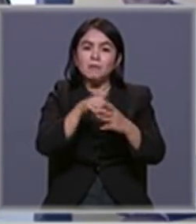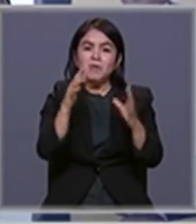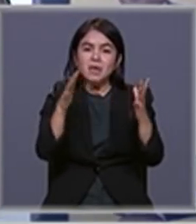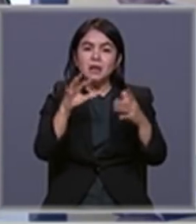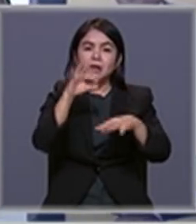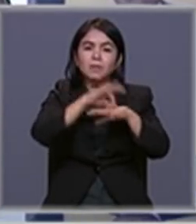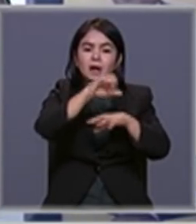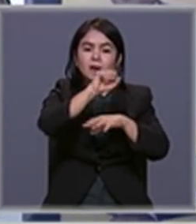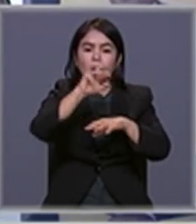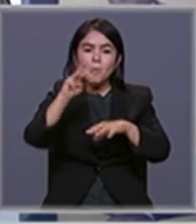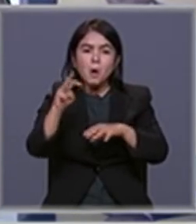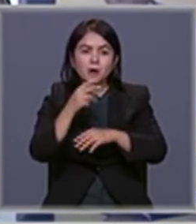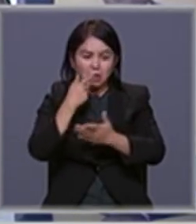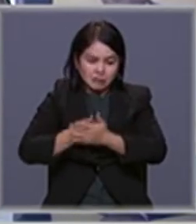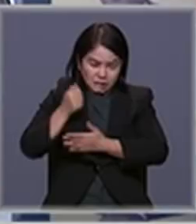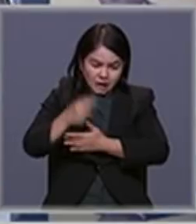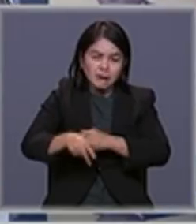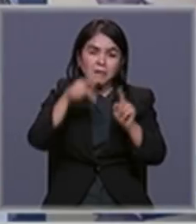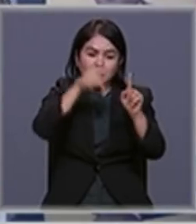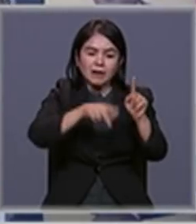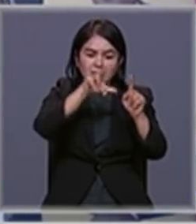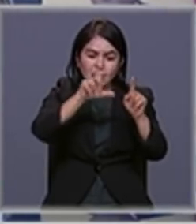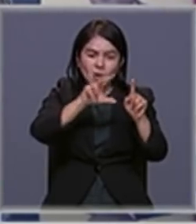กระบวนการที่ขอโทษที